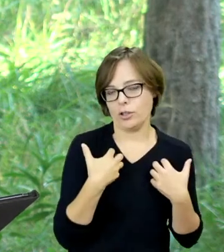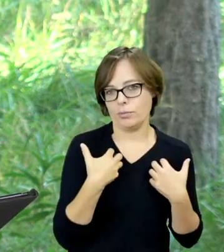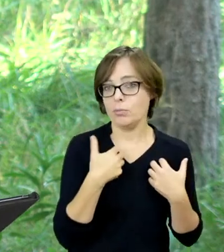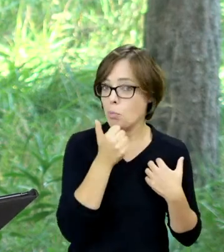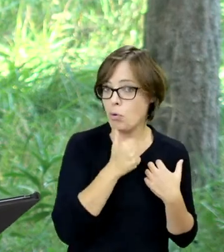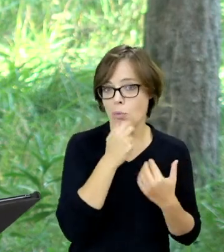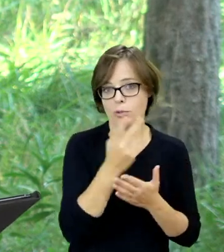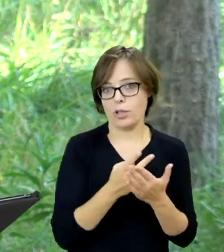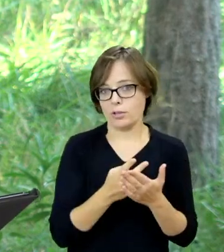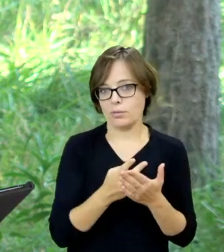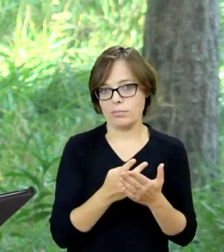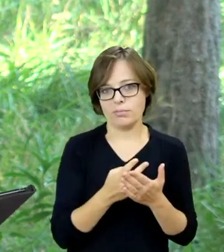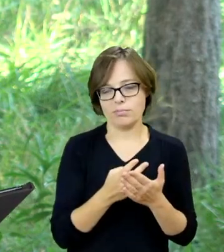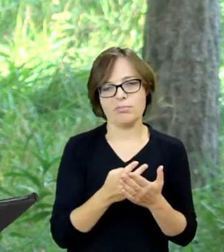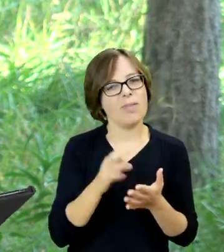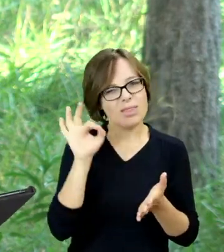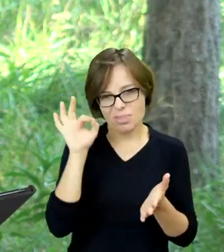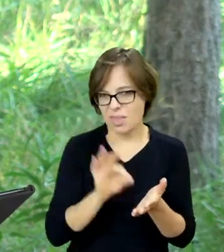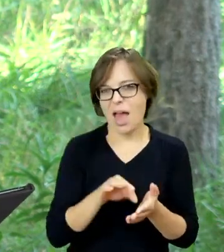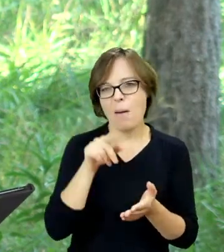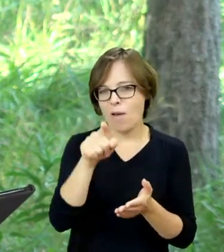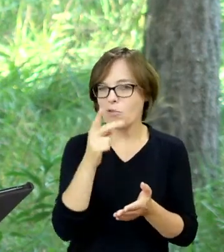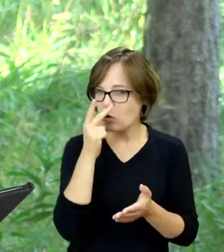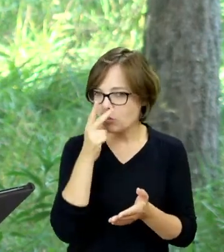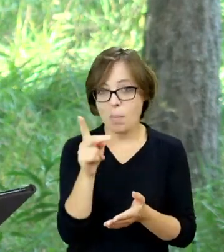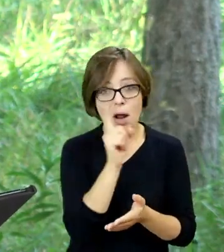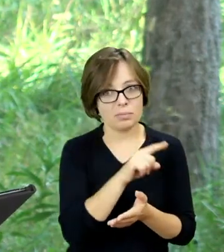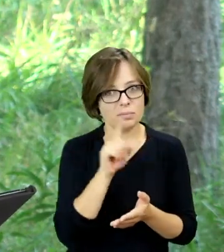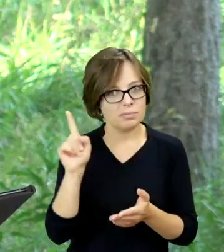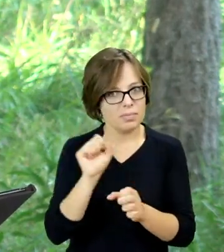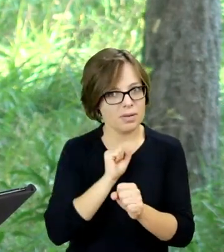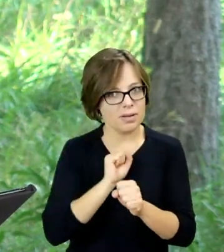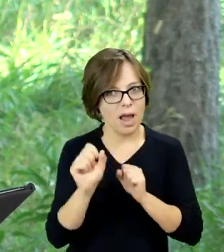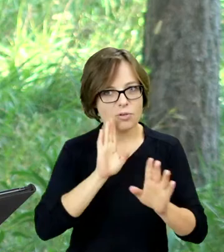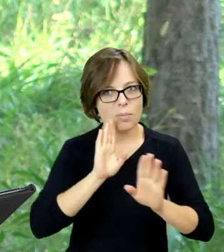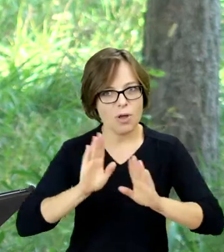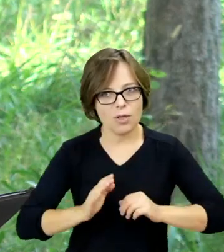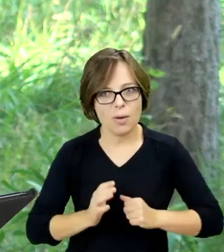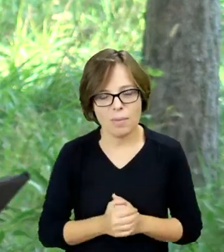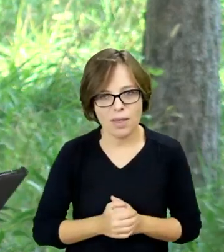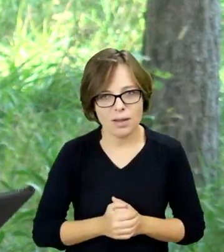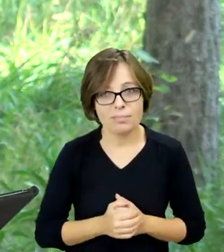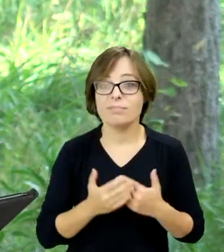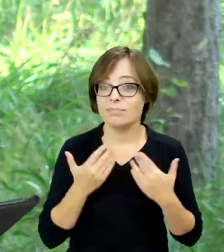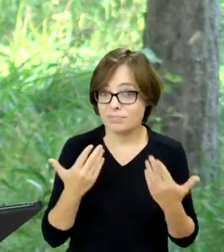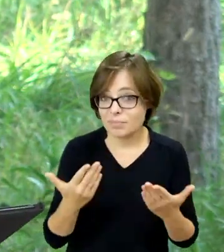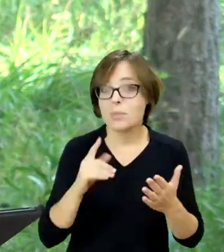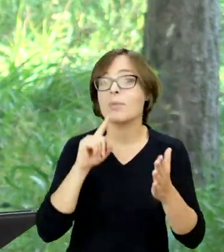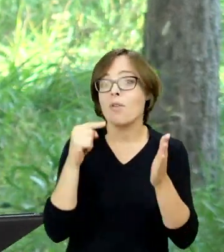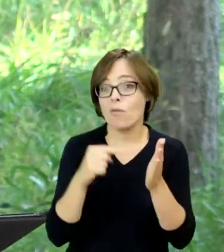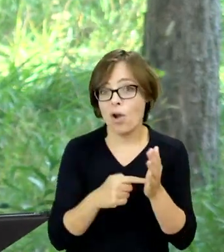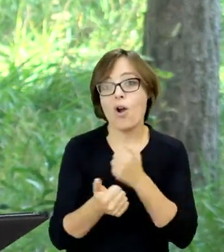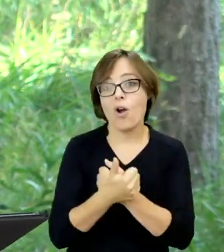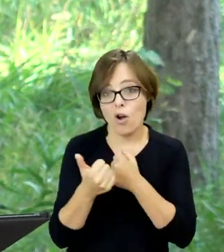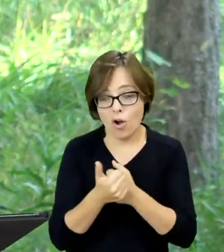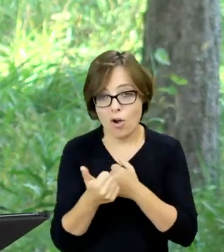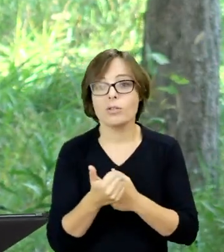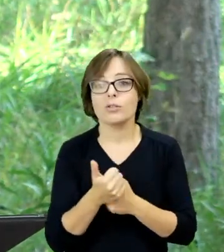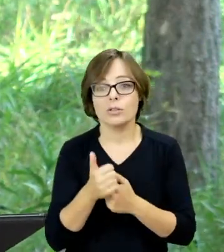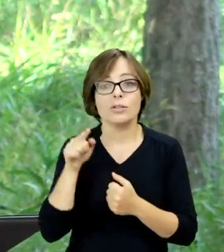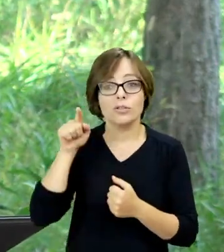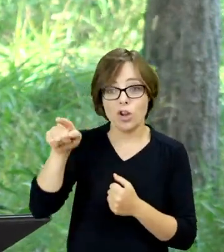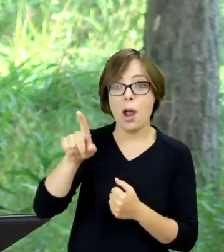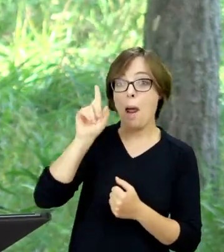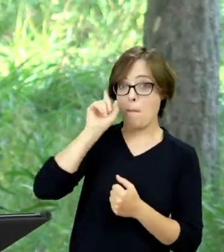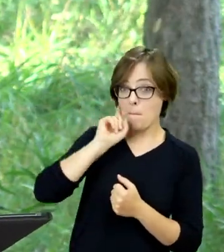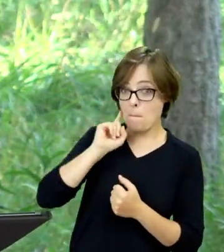mogę się założyć, że odnajdą Państwo pewne rysy charakterystyczne jej właśnie w tejże postaci, no męskiej,